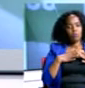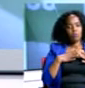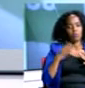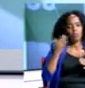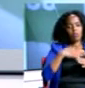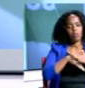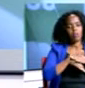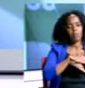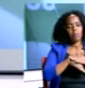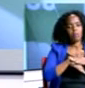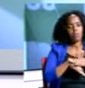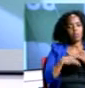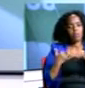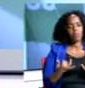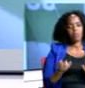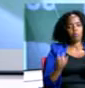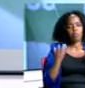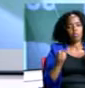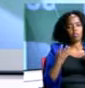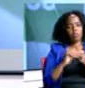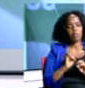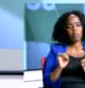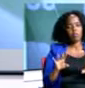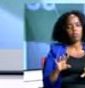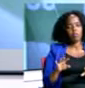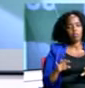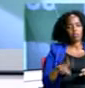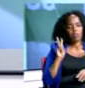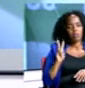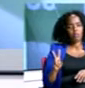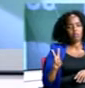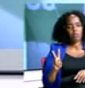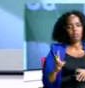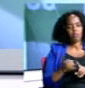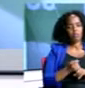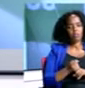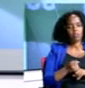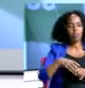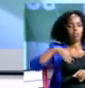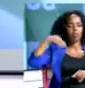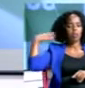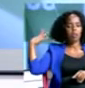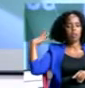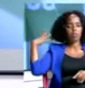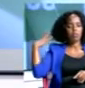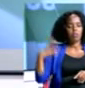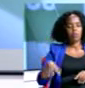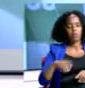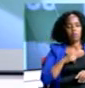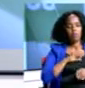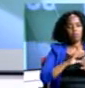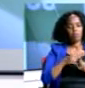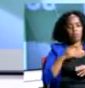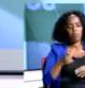kegala. Kum baye baye barbachi samit. Lamma fa kanuma wal kabate dagan nanis barbachi samit. So that